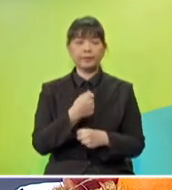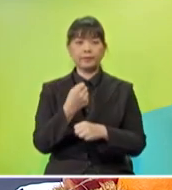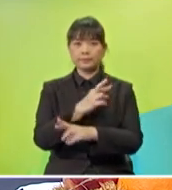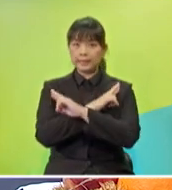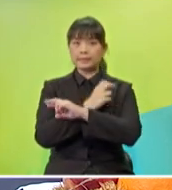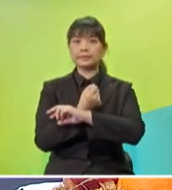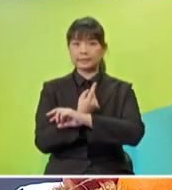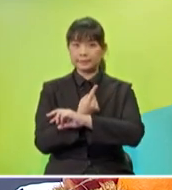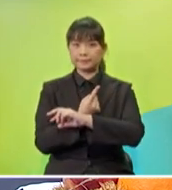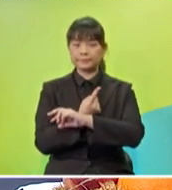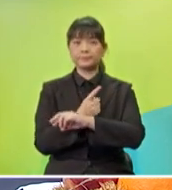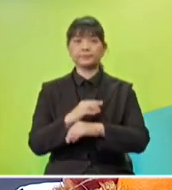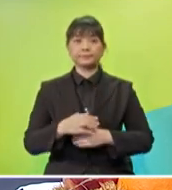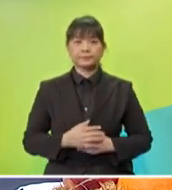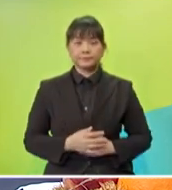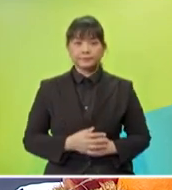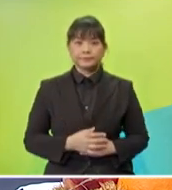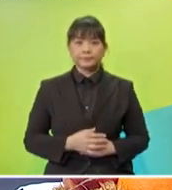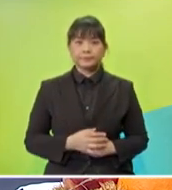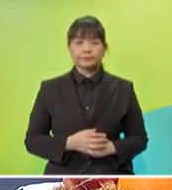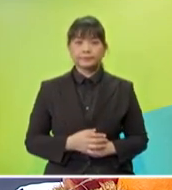semua jangan kemana-mana